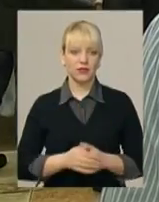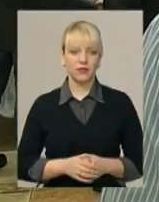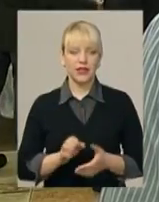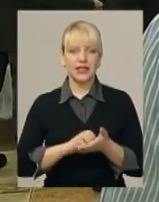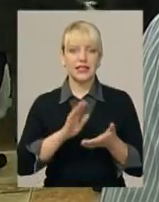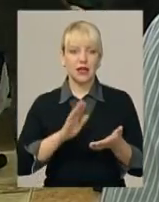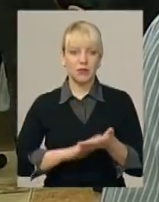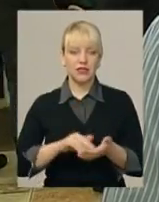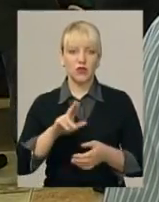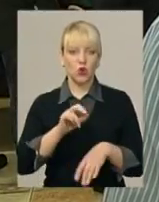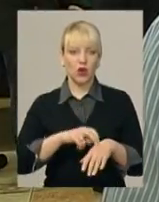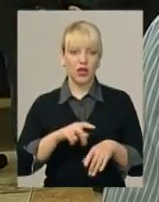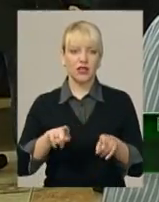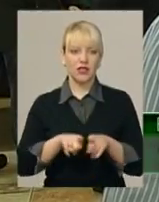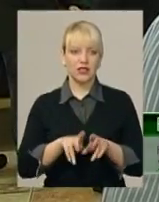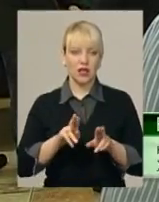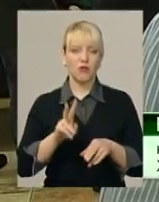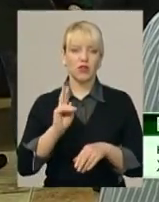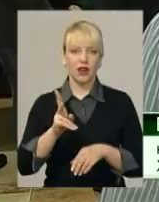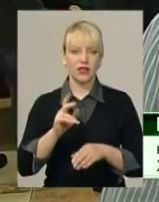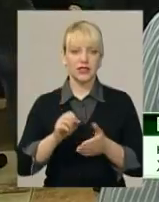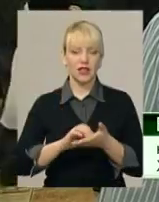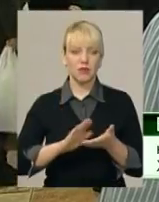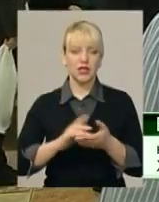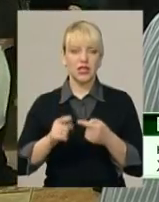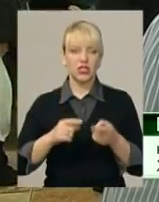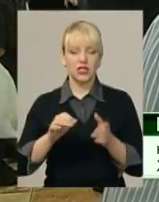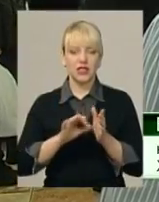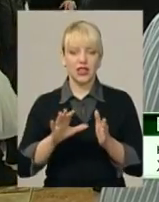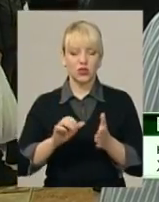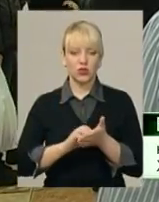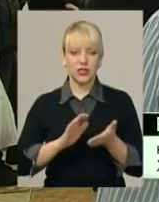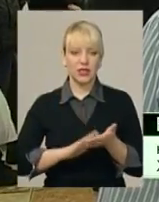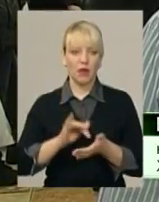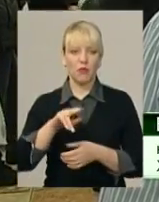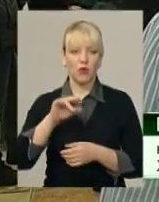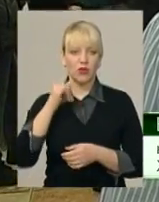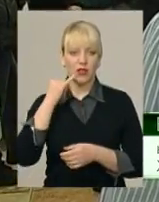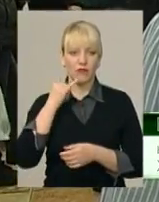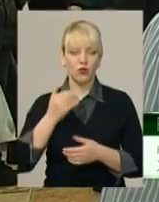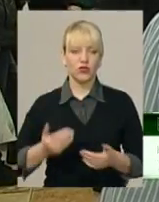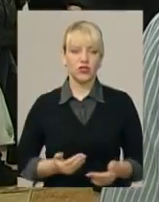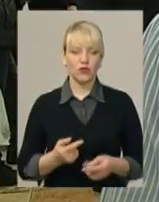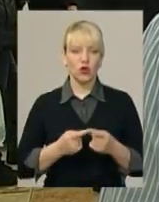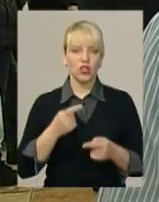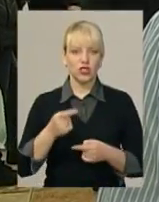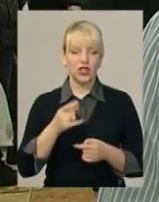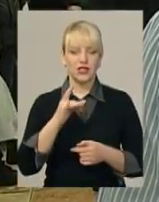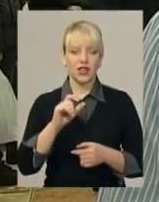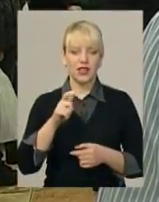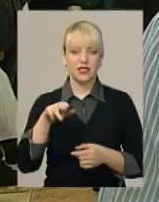Записуватись можна буде точно так само, як і записували. Через електронний запис, по телефону, вживу через реєстратуру.